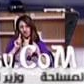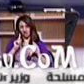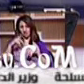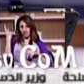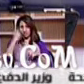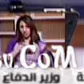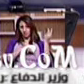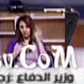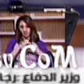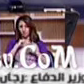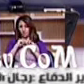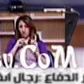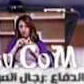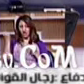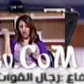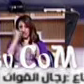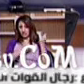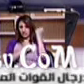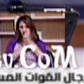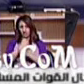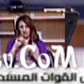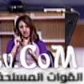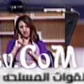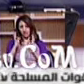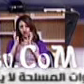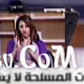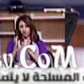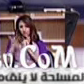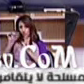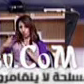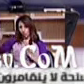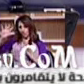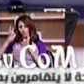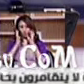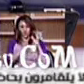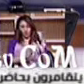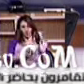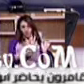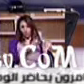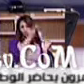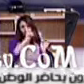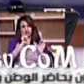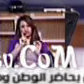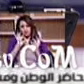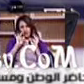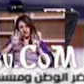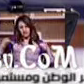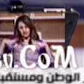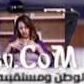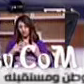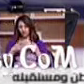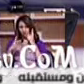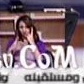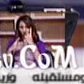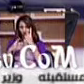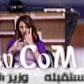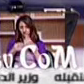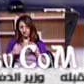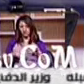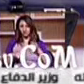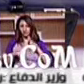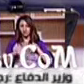المصري حرام تقسيم مصر وتخريب مصر حرام الاجيال هحاسبكم و هتحاسب والتاريخ مش هيرحم